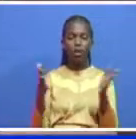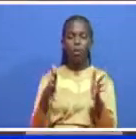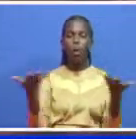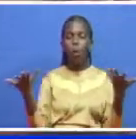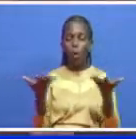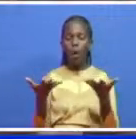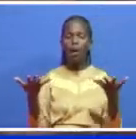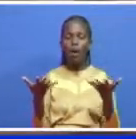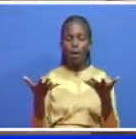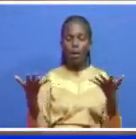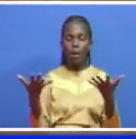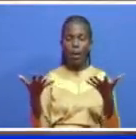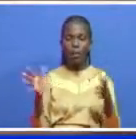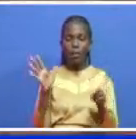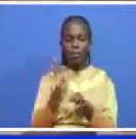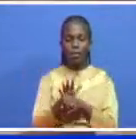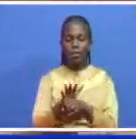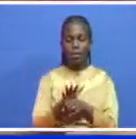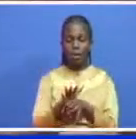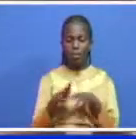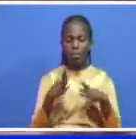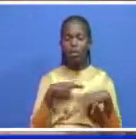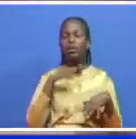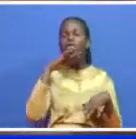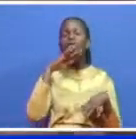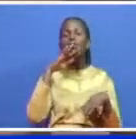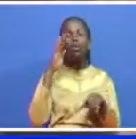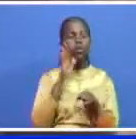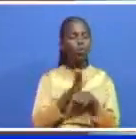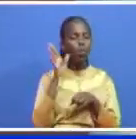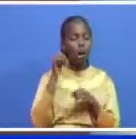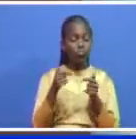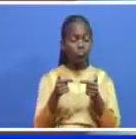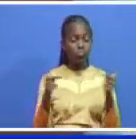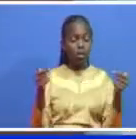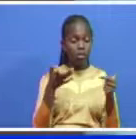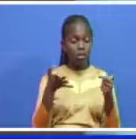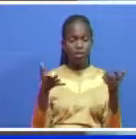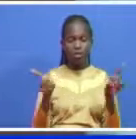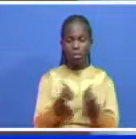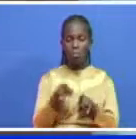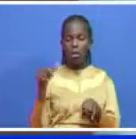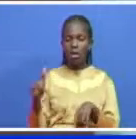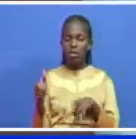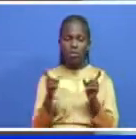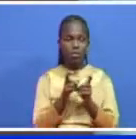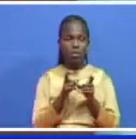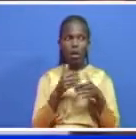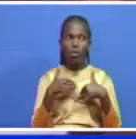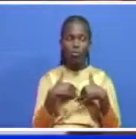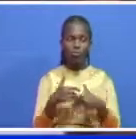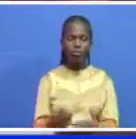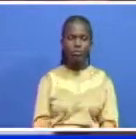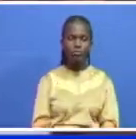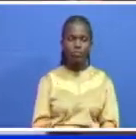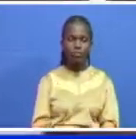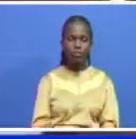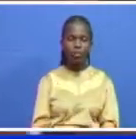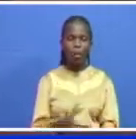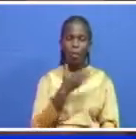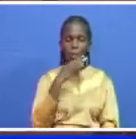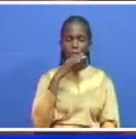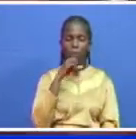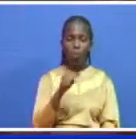wa aimi mevakani ya kaunti ya kitu imatieto ni dhayo kumana angusa nisio ii na ange kutuwa na maume siyamai walichukua kijana